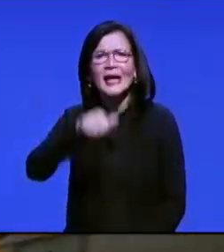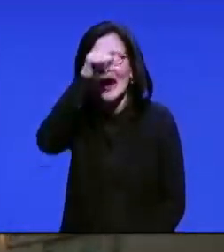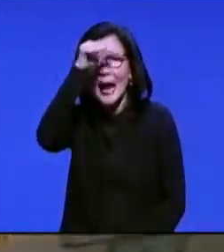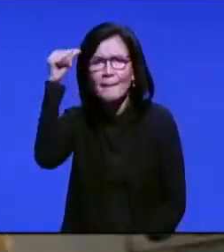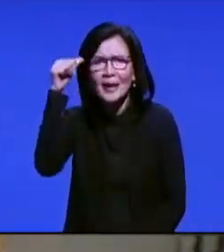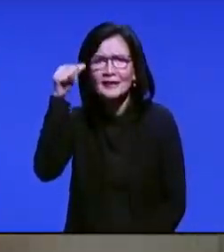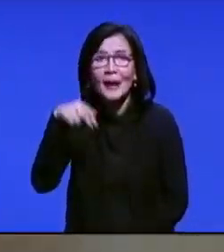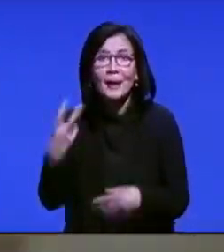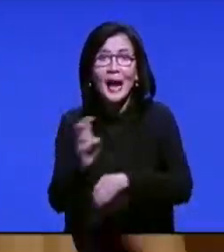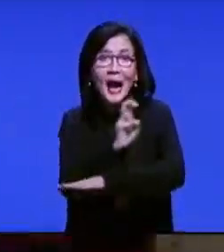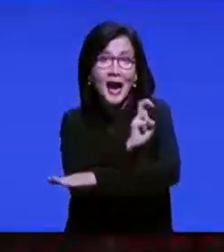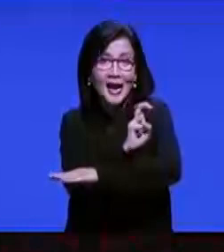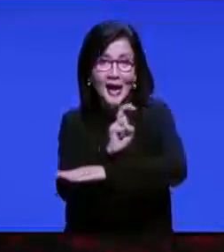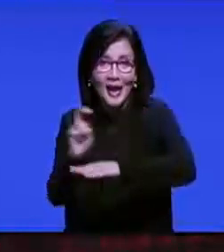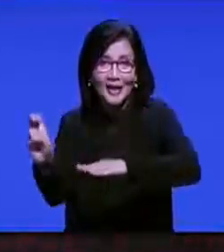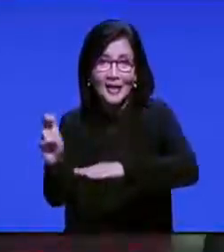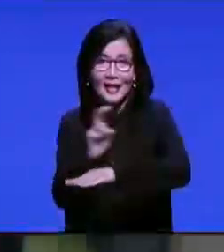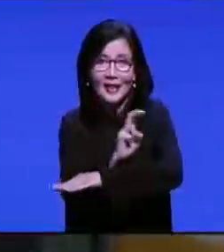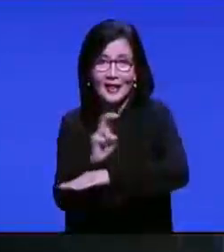kalau bukan KRL.